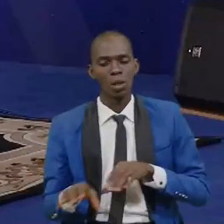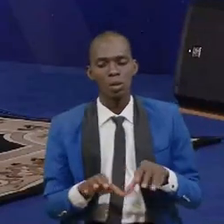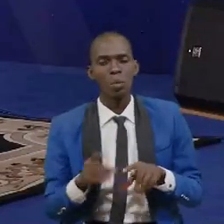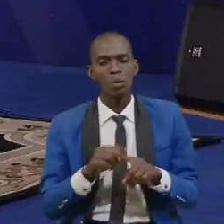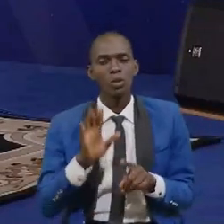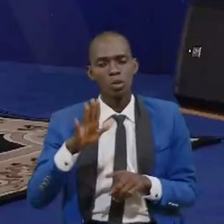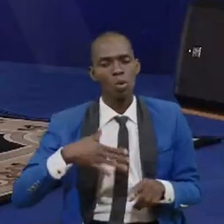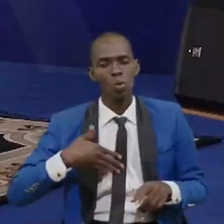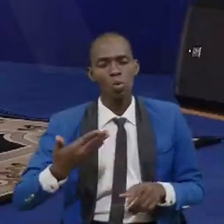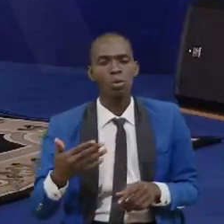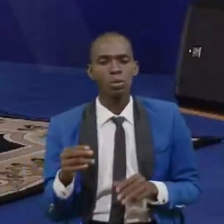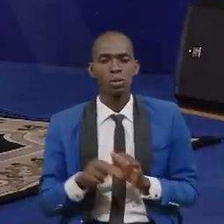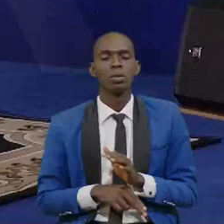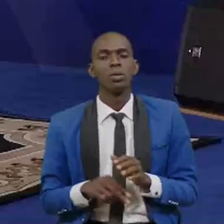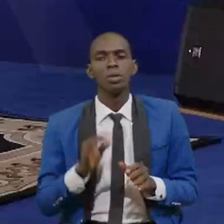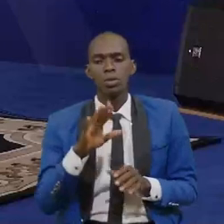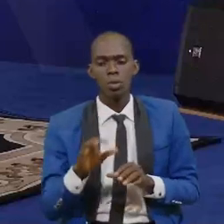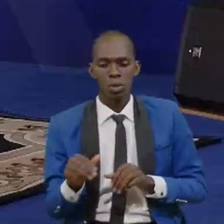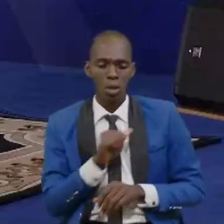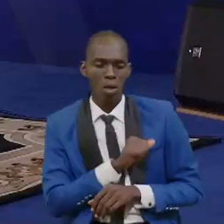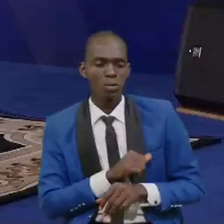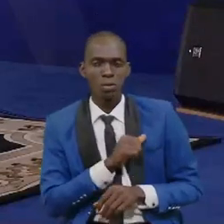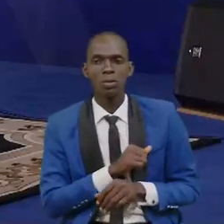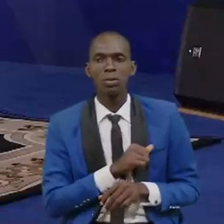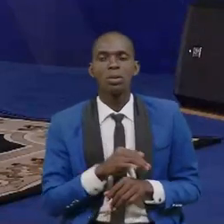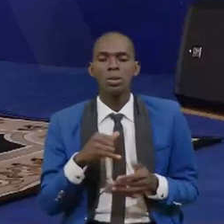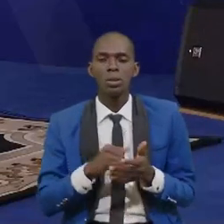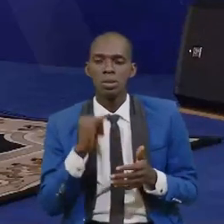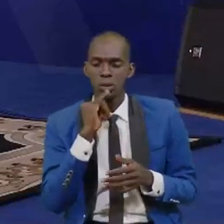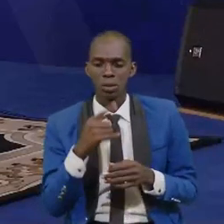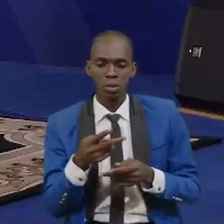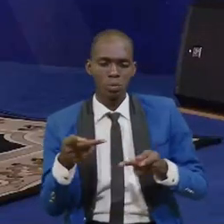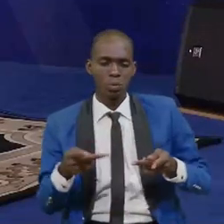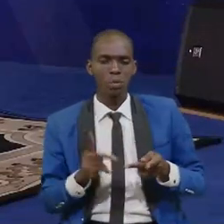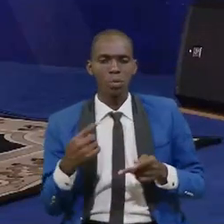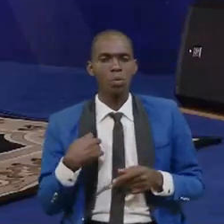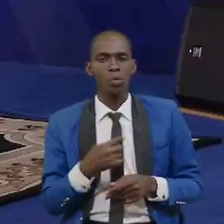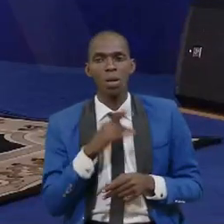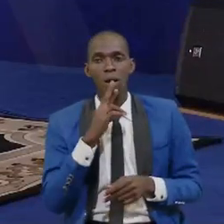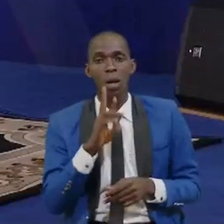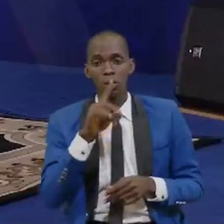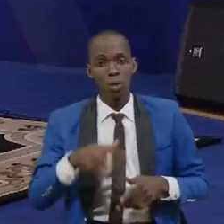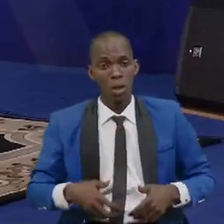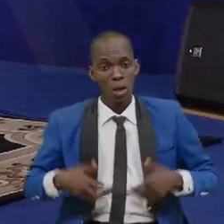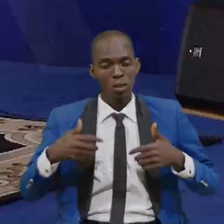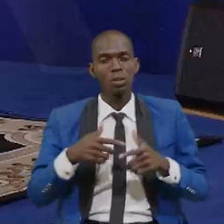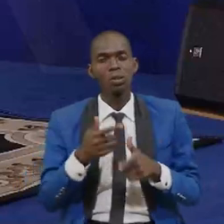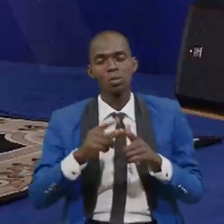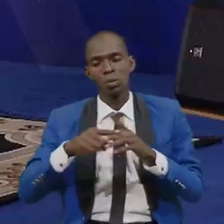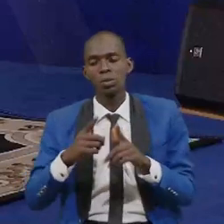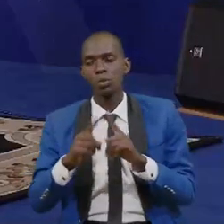l'intention, il y a l'attitude, la disposition que nous avons. Est-ce que tu es en colère et tu dis ce que tu